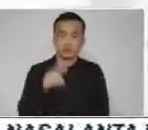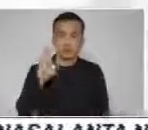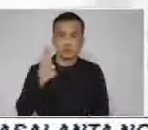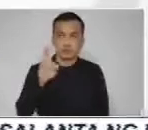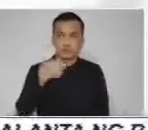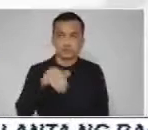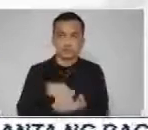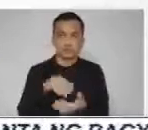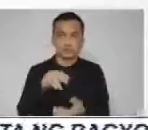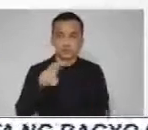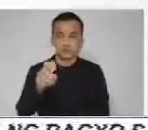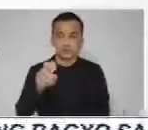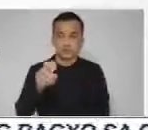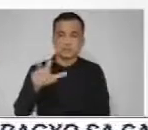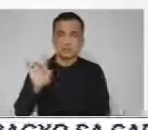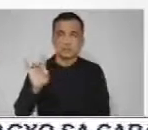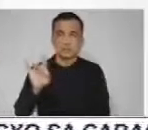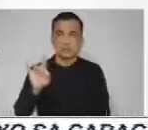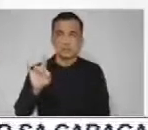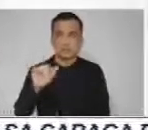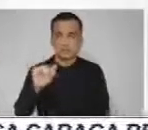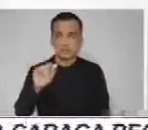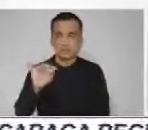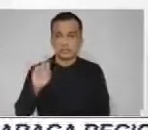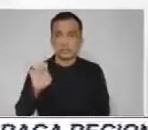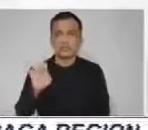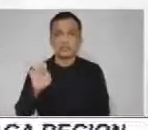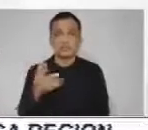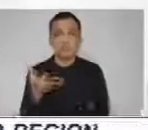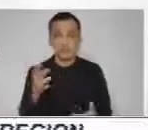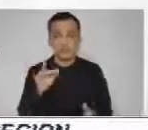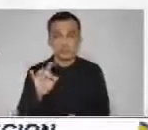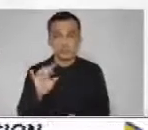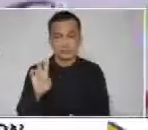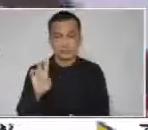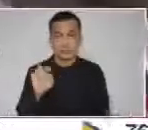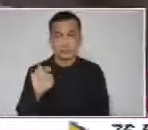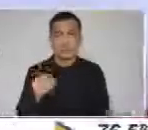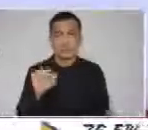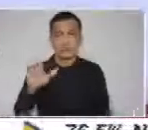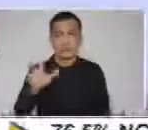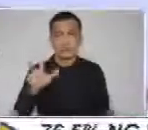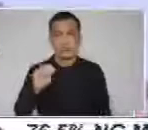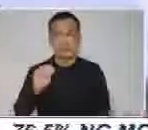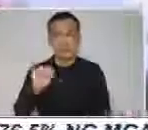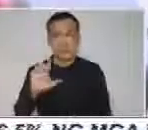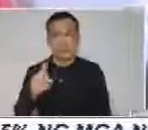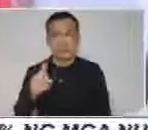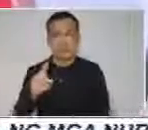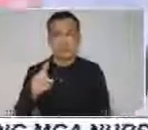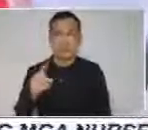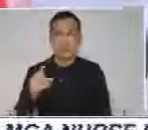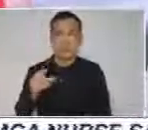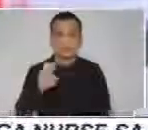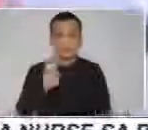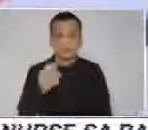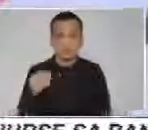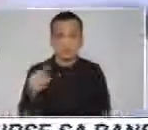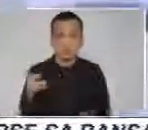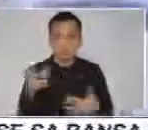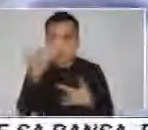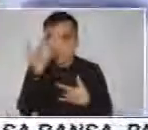comorbidities. Ang natitirang 115 na respondents ay undecided at gusto munang malaman kung aling bakuna ang ligtas